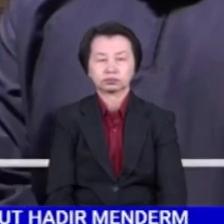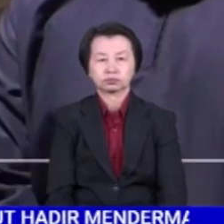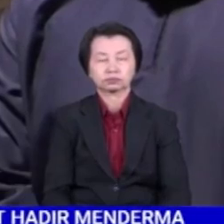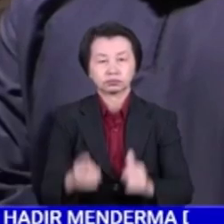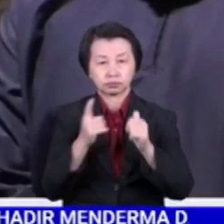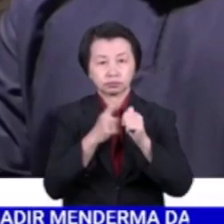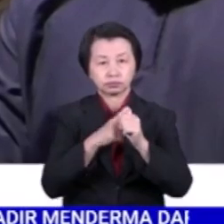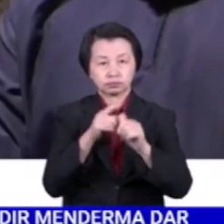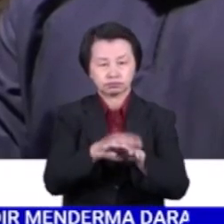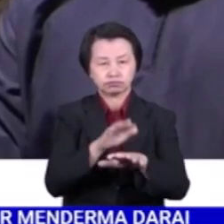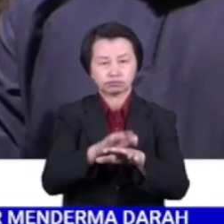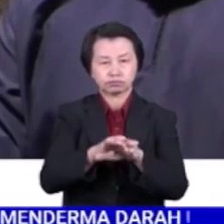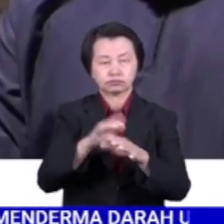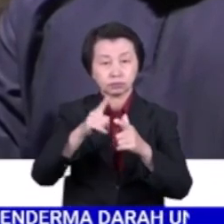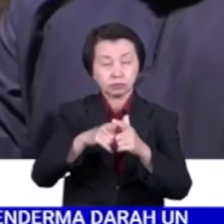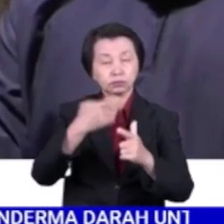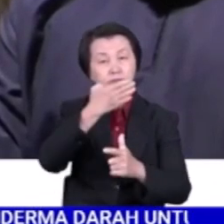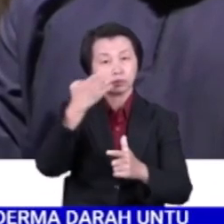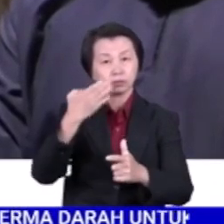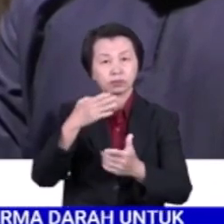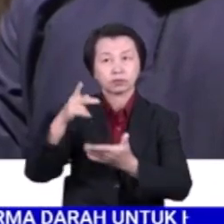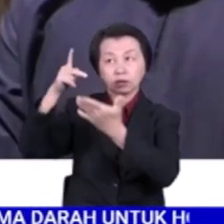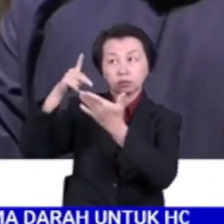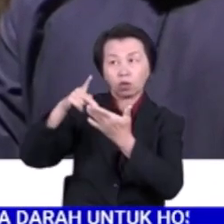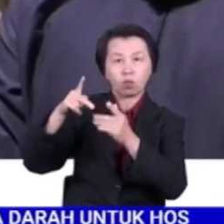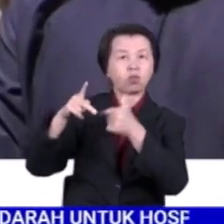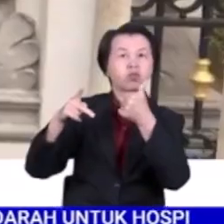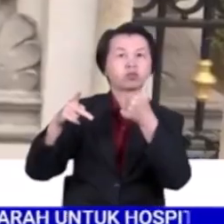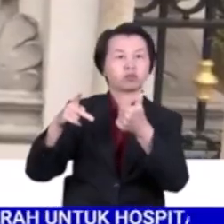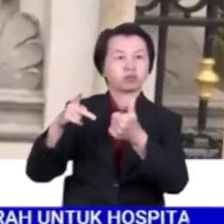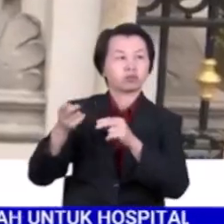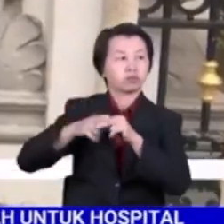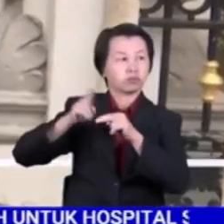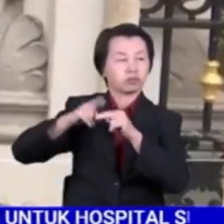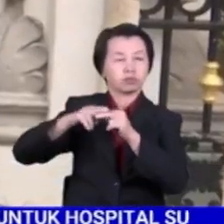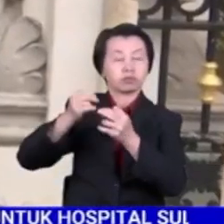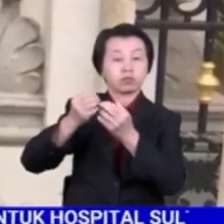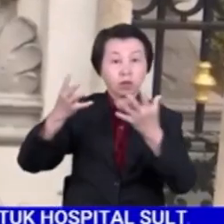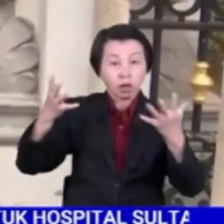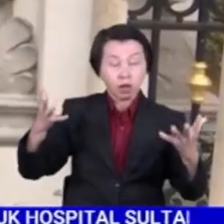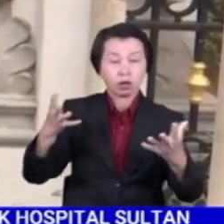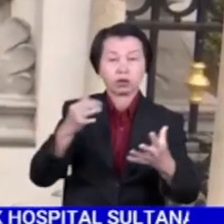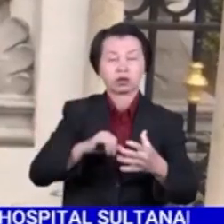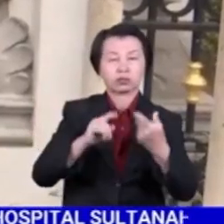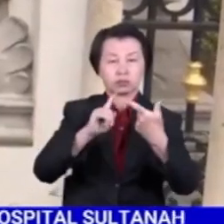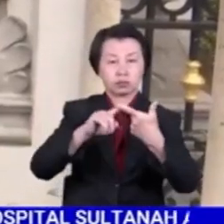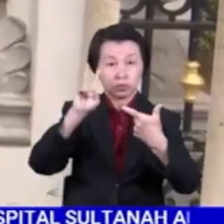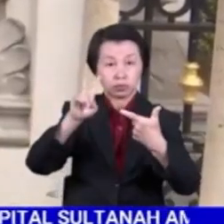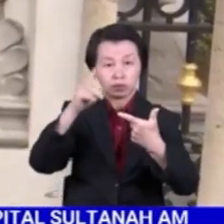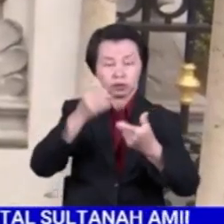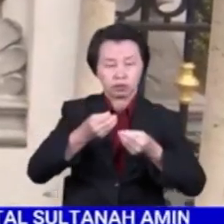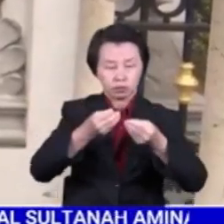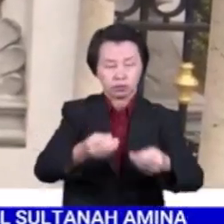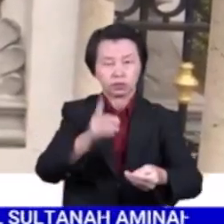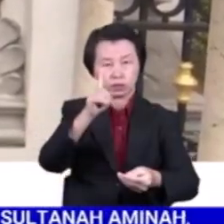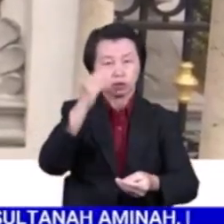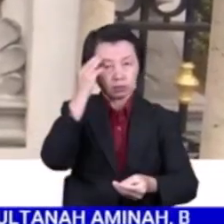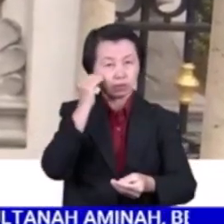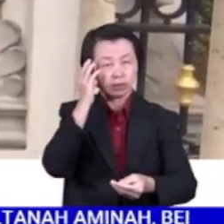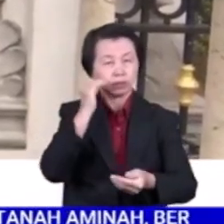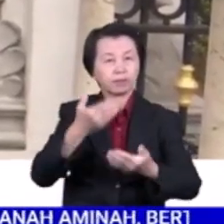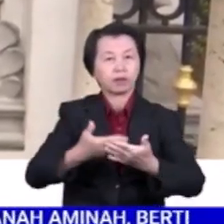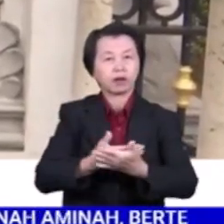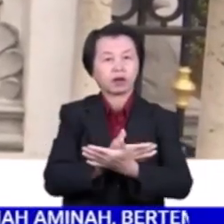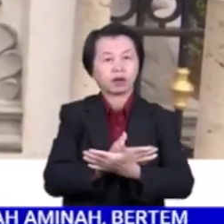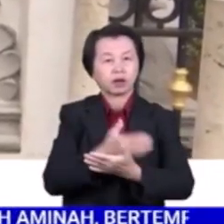Yang pertama, mengimarahkan bulan Ramadan, pahala yang cukup-cukup berlipat kali ganda. Yang keduanya, untuk memberikan satu pengalaman yang